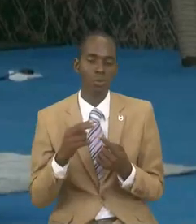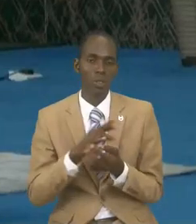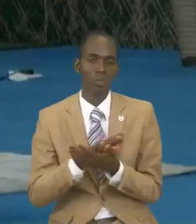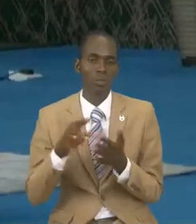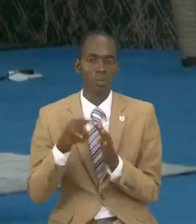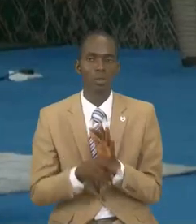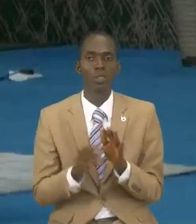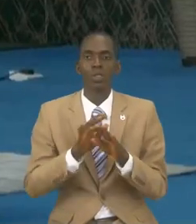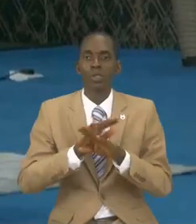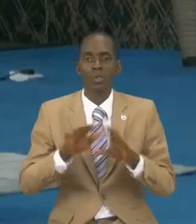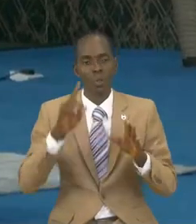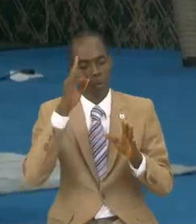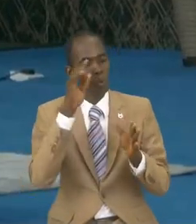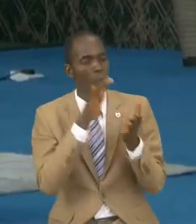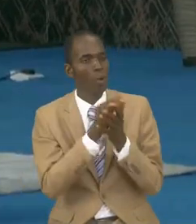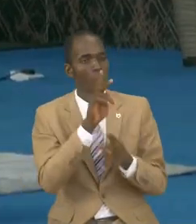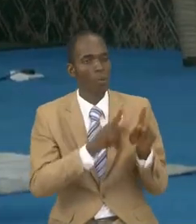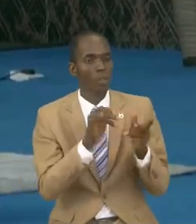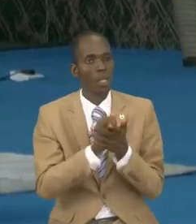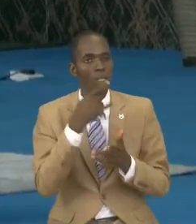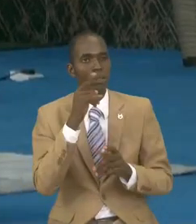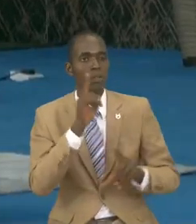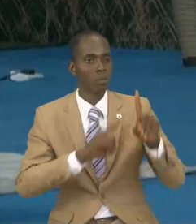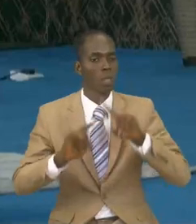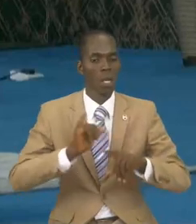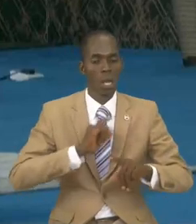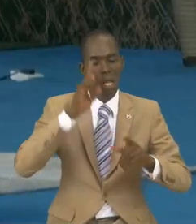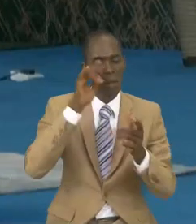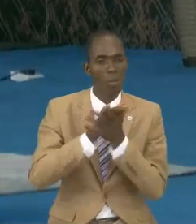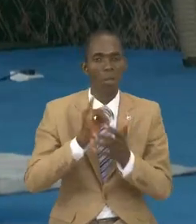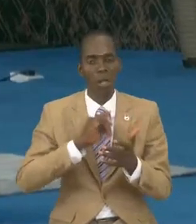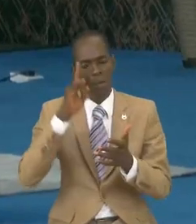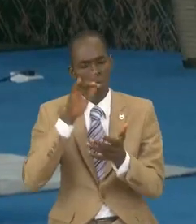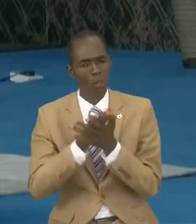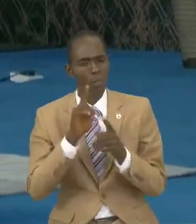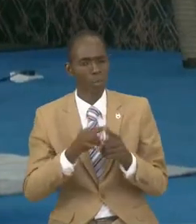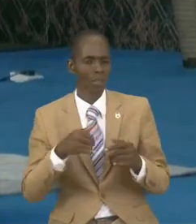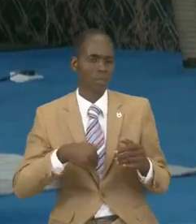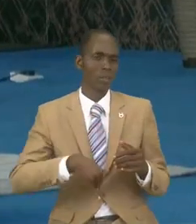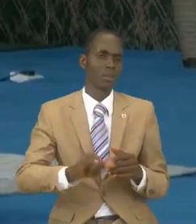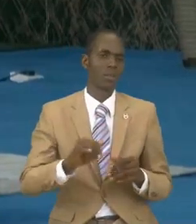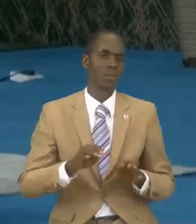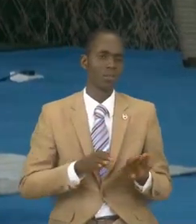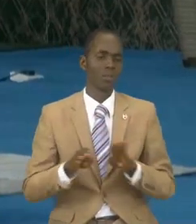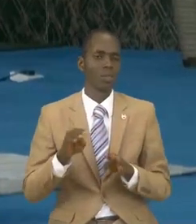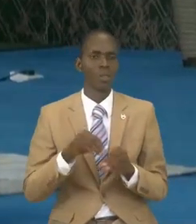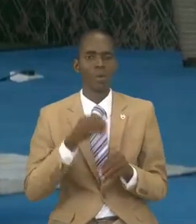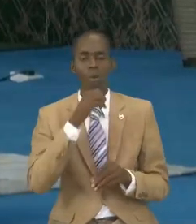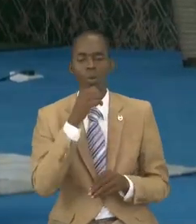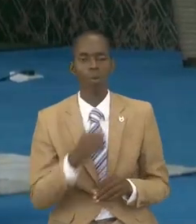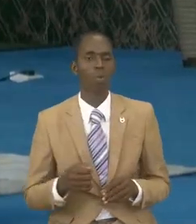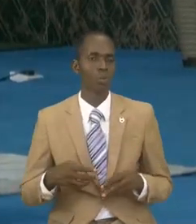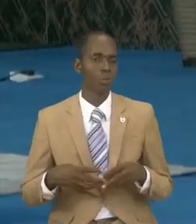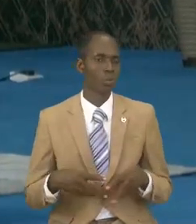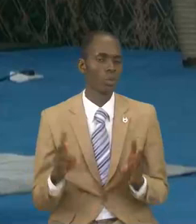vers la justice. Il ne faut pas croire à ces gens qui disent que je crois, et ils sont encore dans leur vie de péché. Je crois,